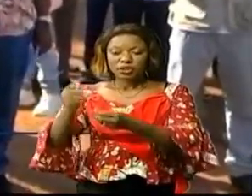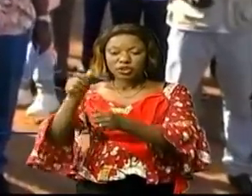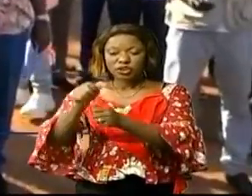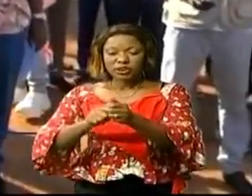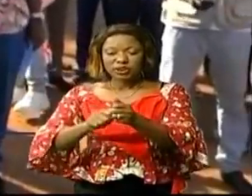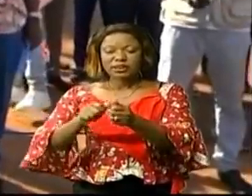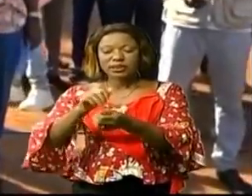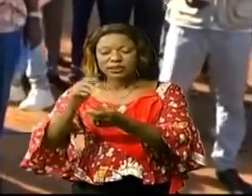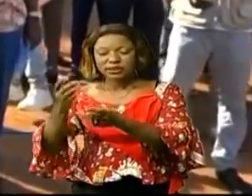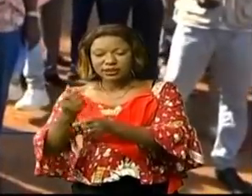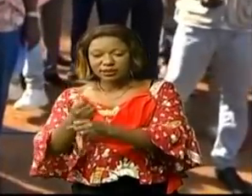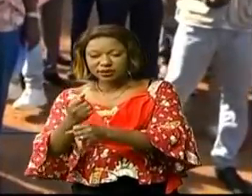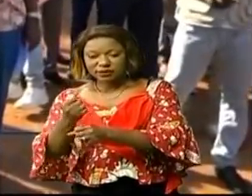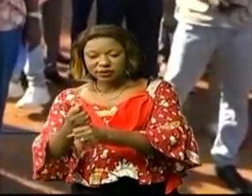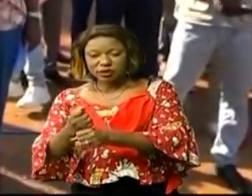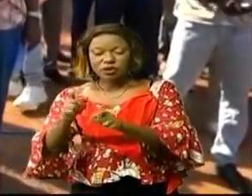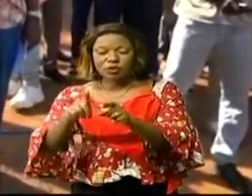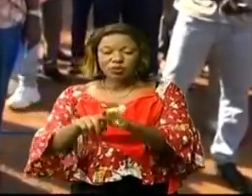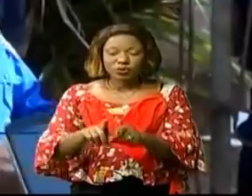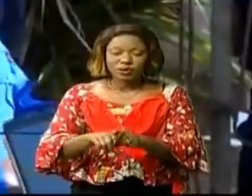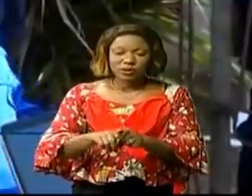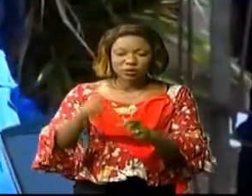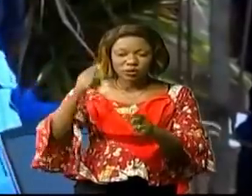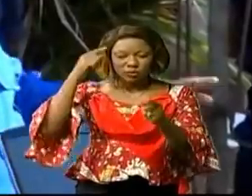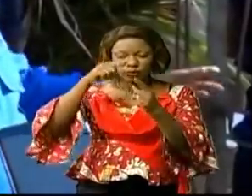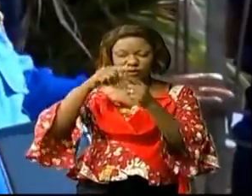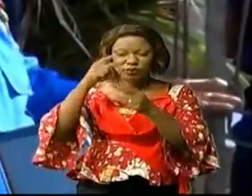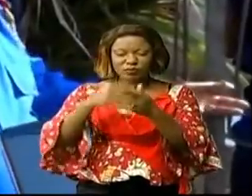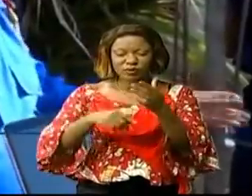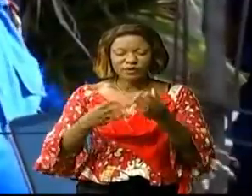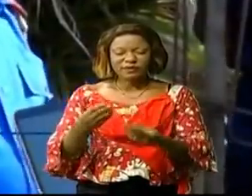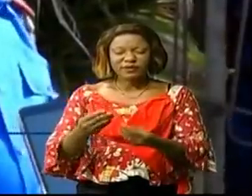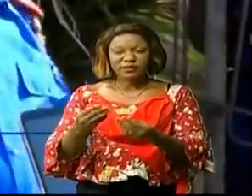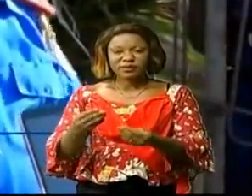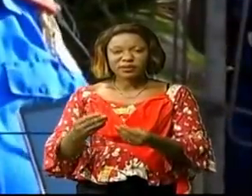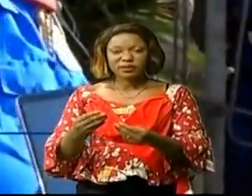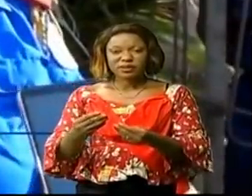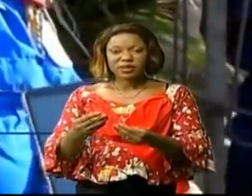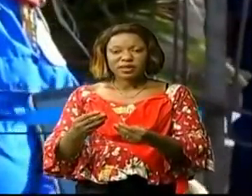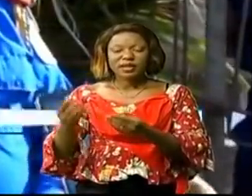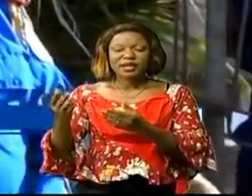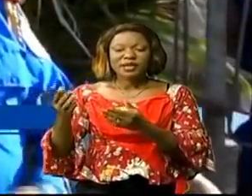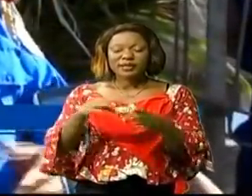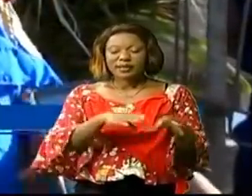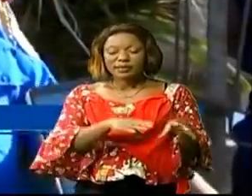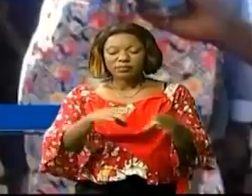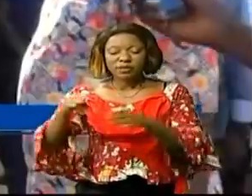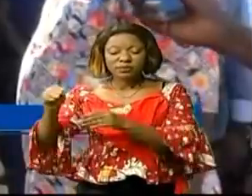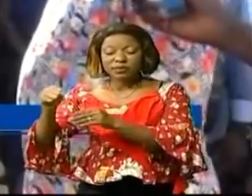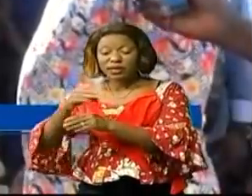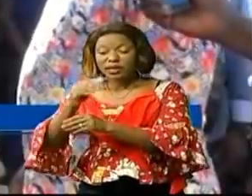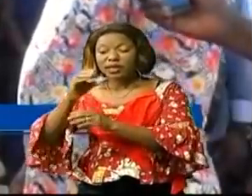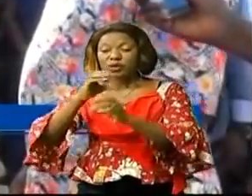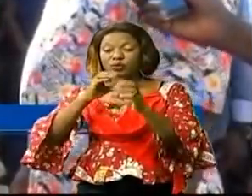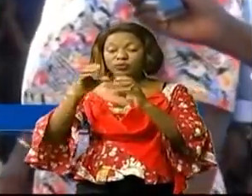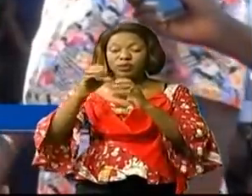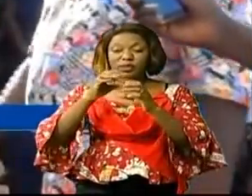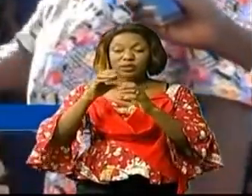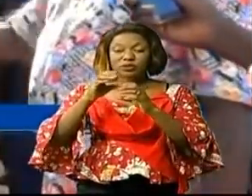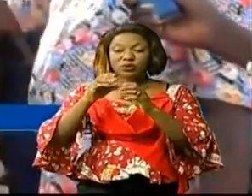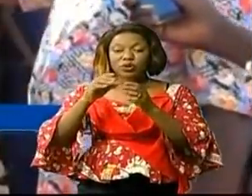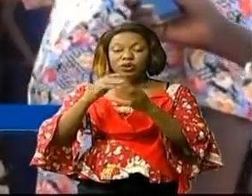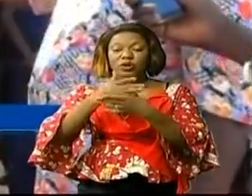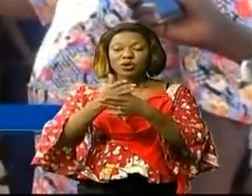service. L'objectif de cette remise est de faciliter la mobilité et la communication directe entre les